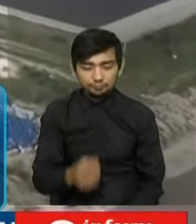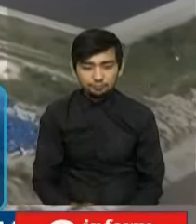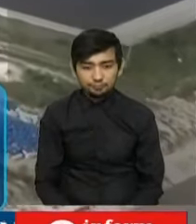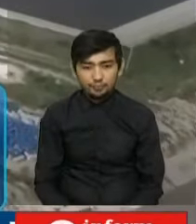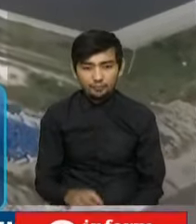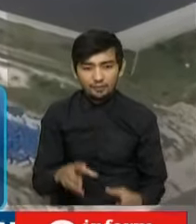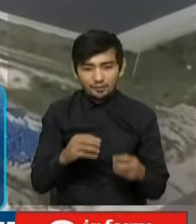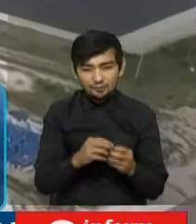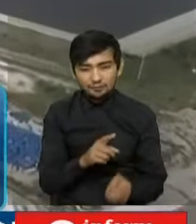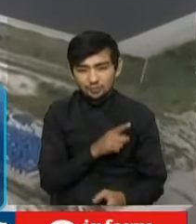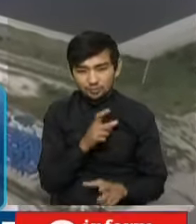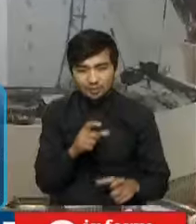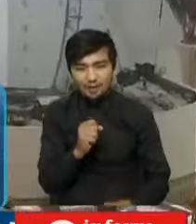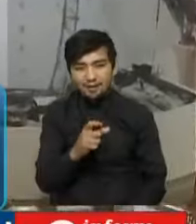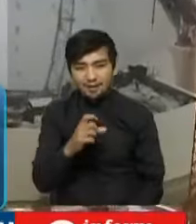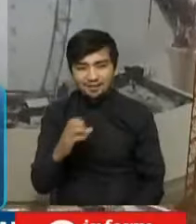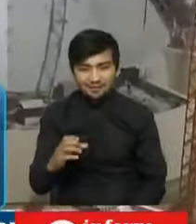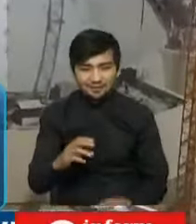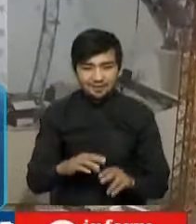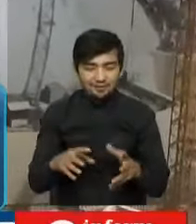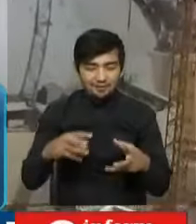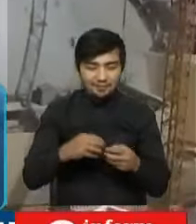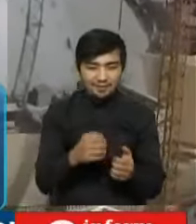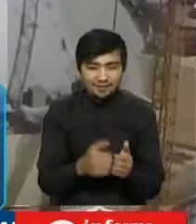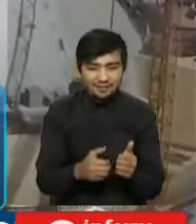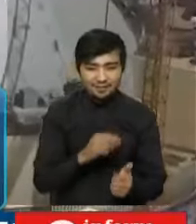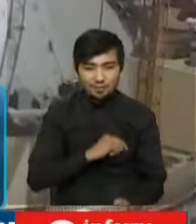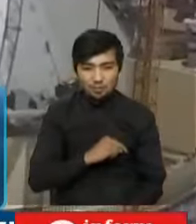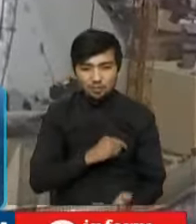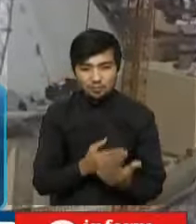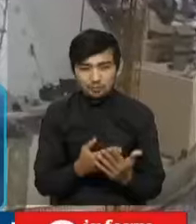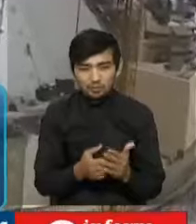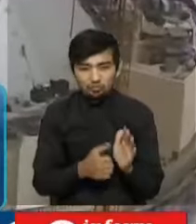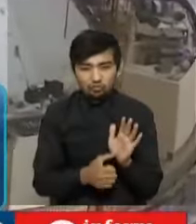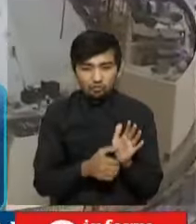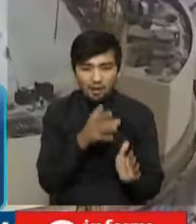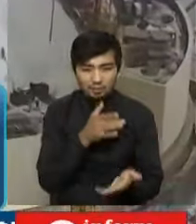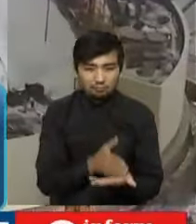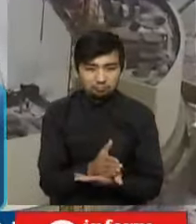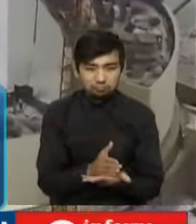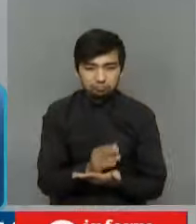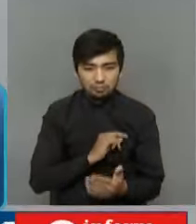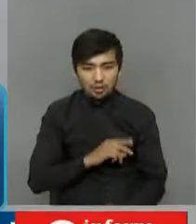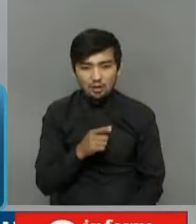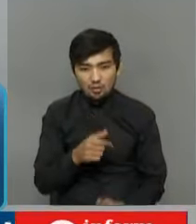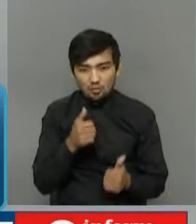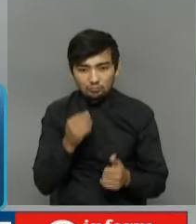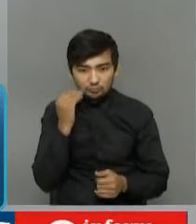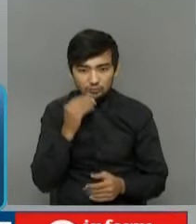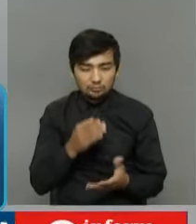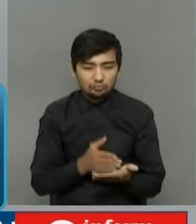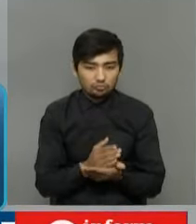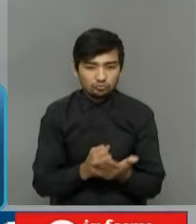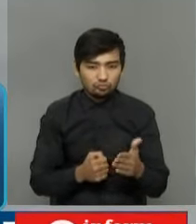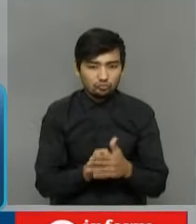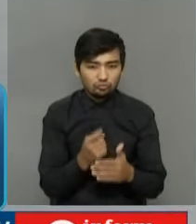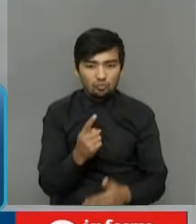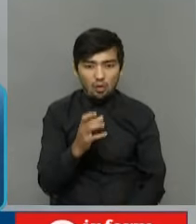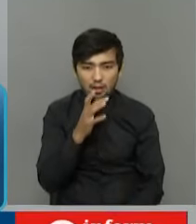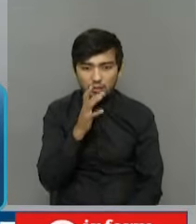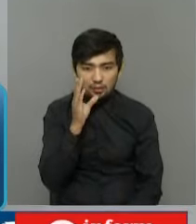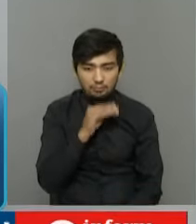словам аналитиков, атомные электростанции в среднем работают порядка 60 лет. При хорошей эксплуатации они могут прослужить до 100 лет. При